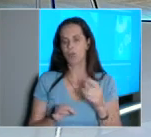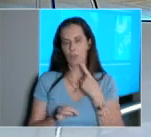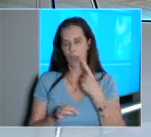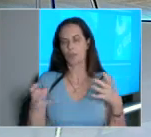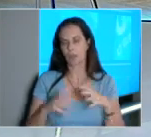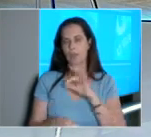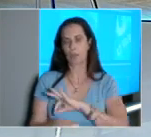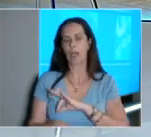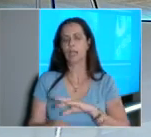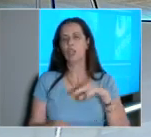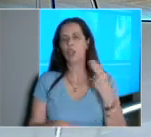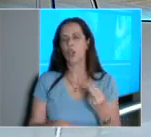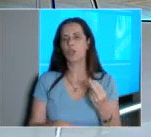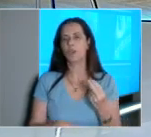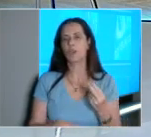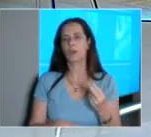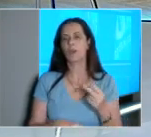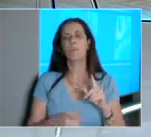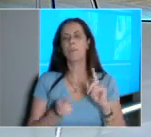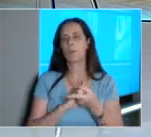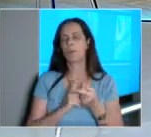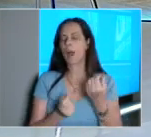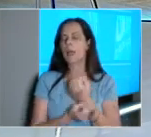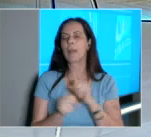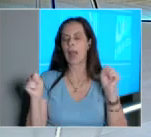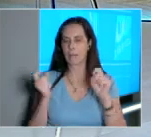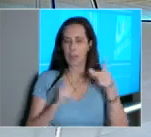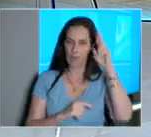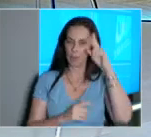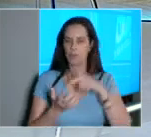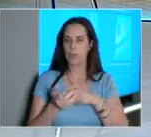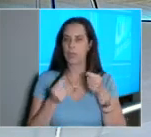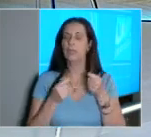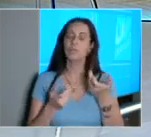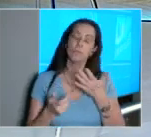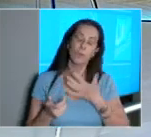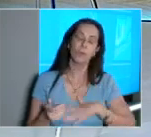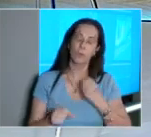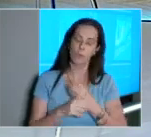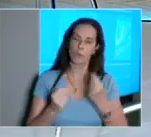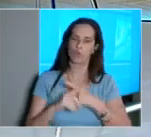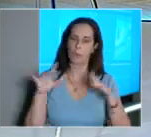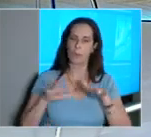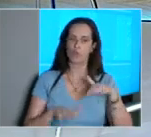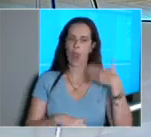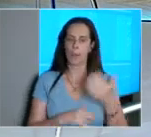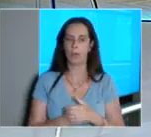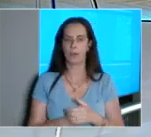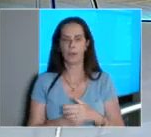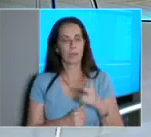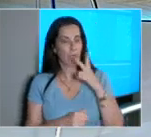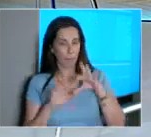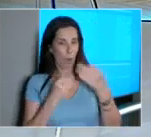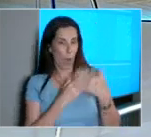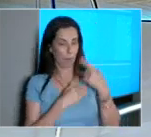המפלגה הזאת, בעצם להיות האלטרנטיבה הליברלית של הליכוד, כדי לכפות איזשהו משהו שונה בממשלה הבאה. אם ראינו במערכת